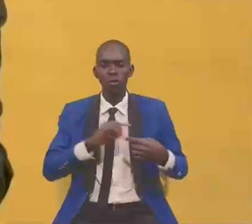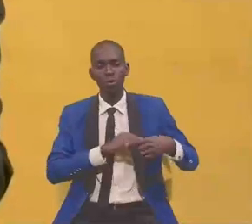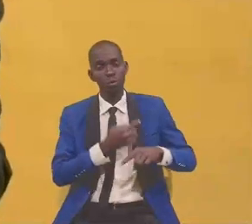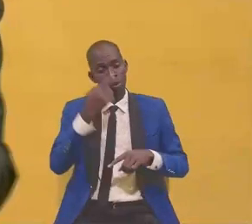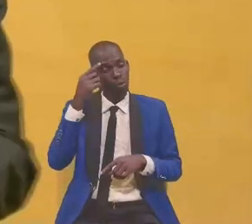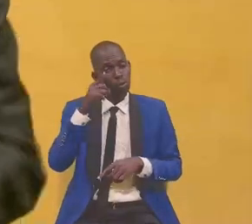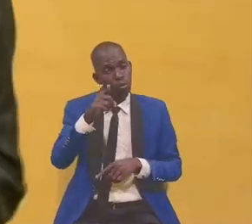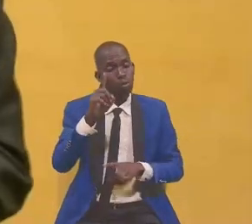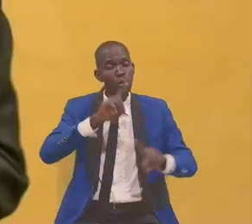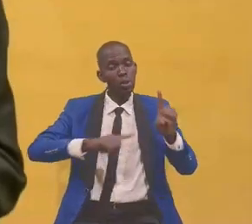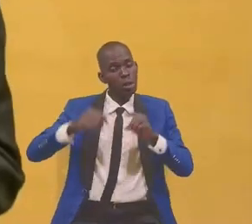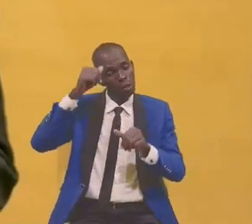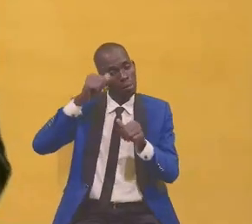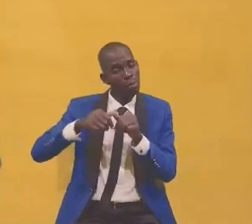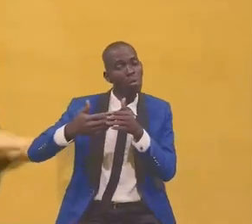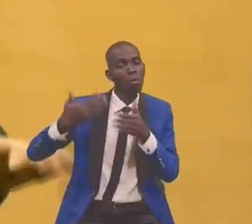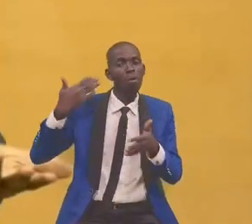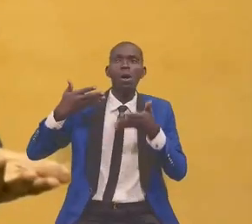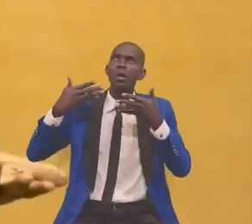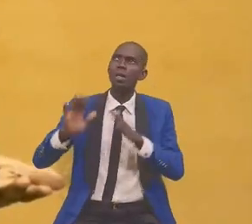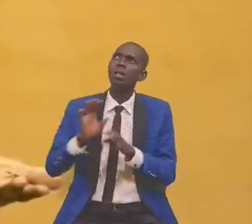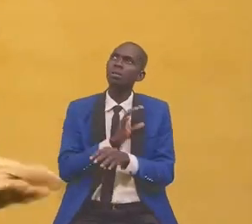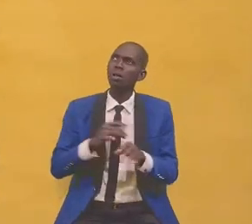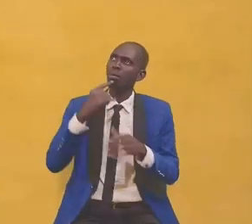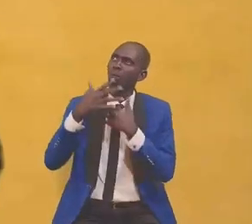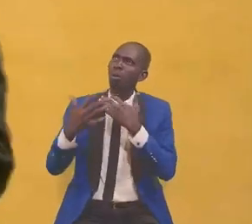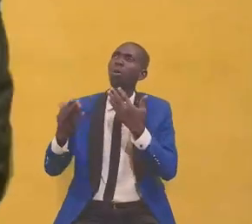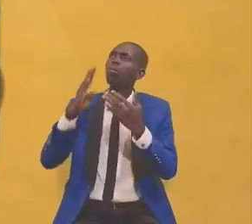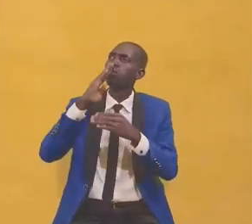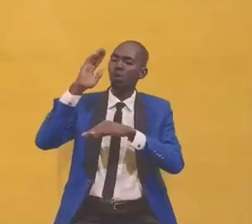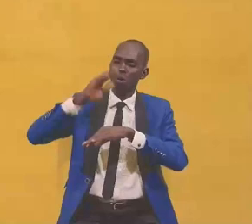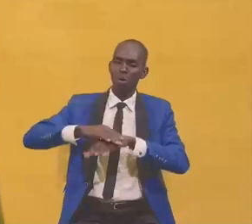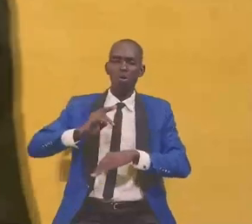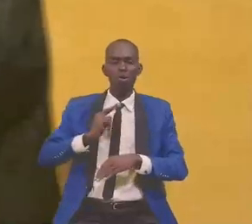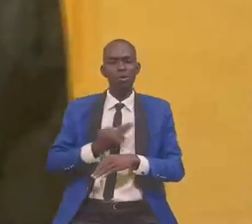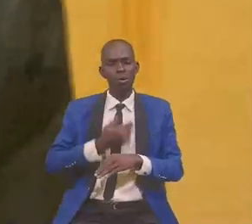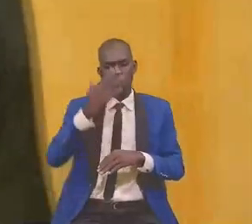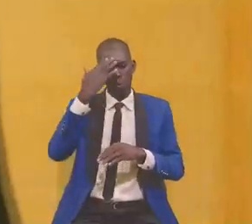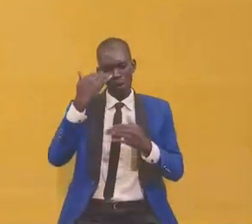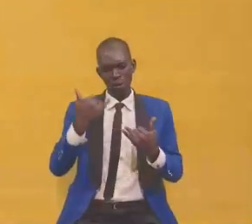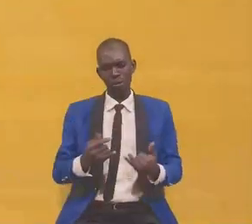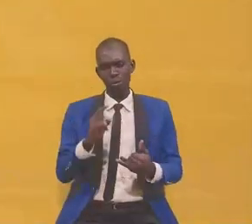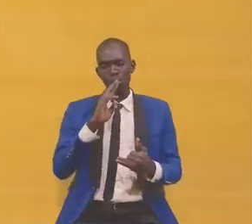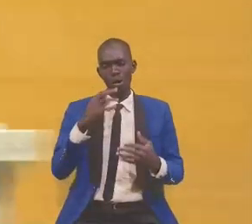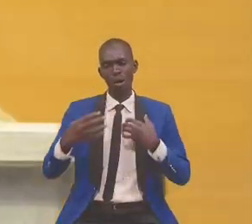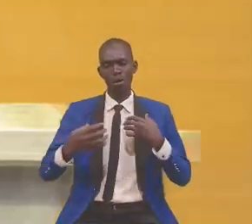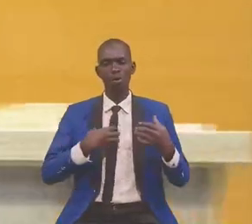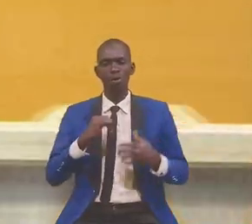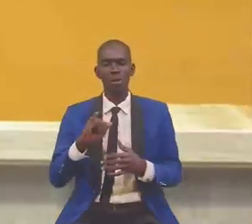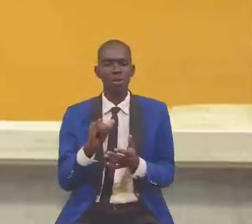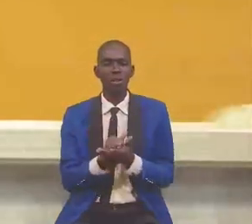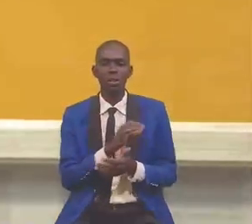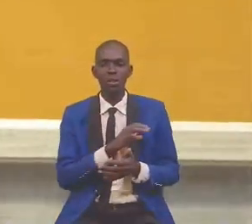sur nos enfants. Pourquoi vous plaignez maintenant que la prédication de Christ amène les gens